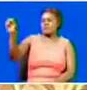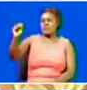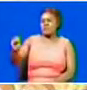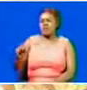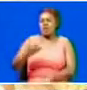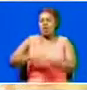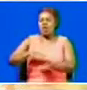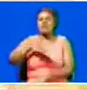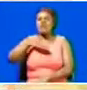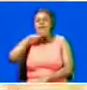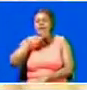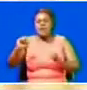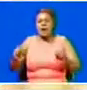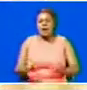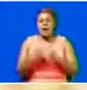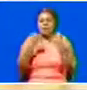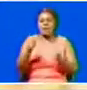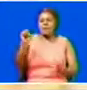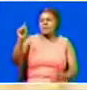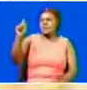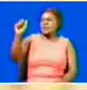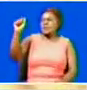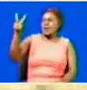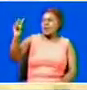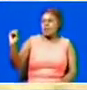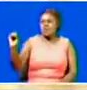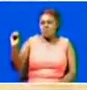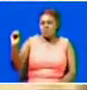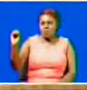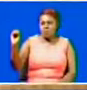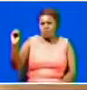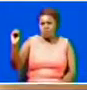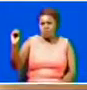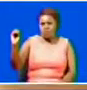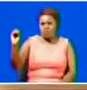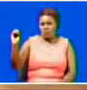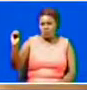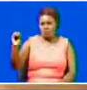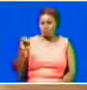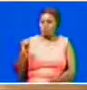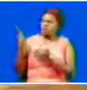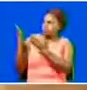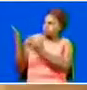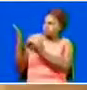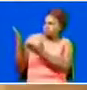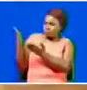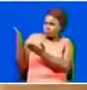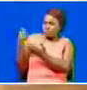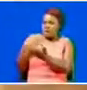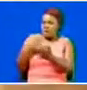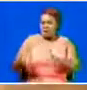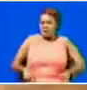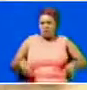vifo hivyo vilivyotokea katika hifadhi mpya ndani ya mbuga ya Tsavo. Pembe hizo zinaonekana kuwa na